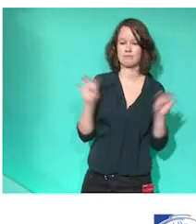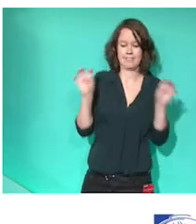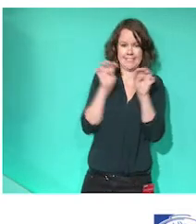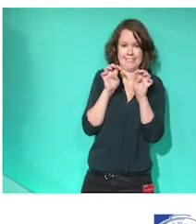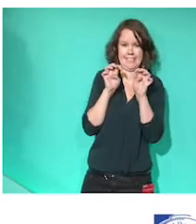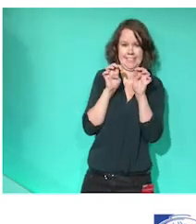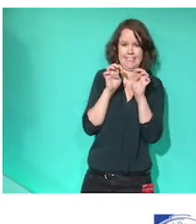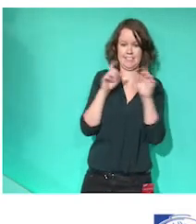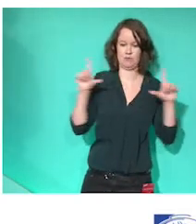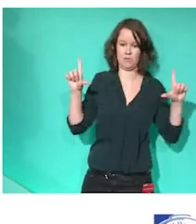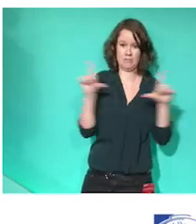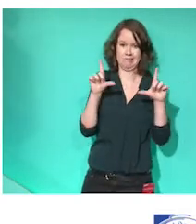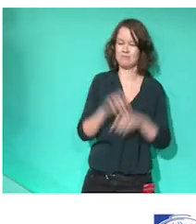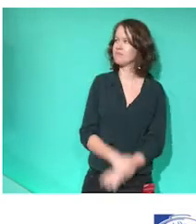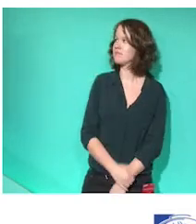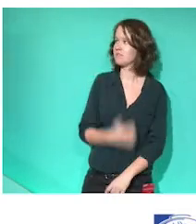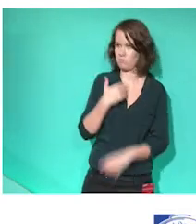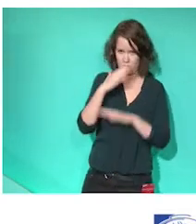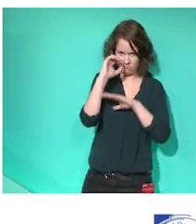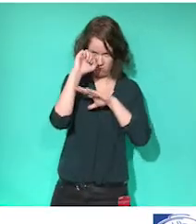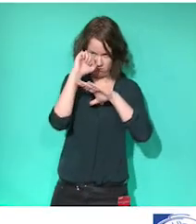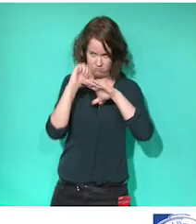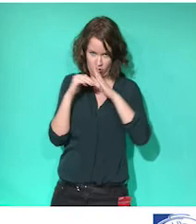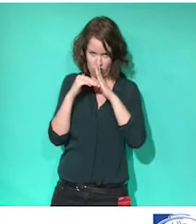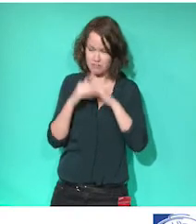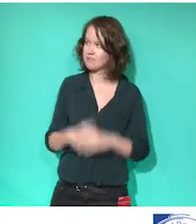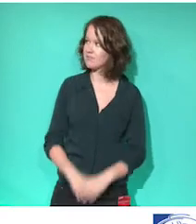vous n'allez pas rentrer sur la photo. Moi, je me cache.